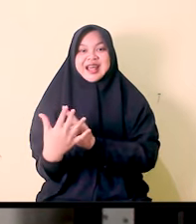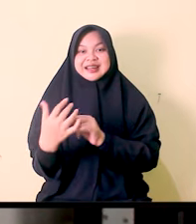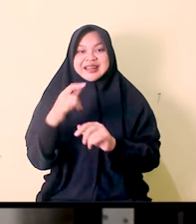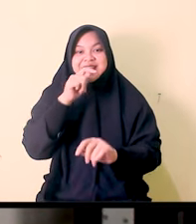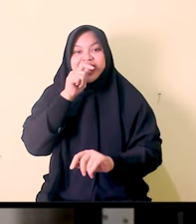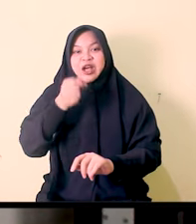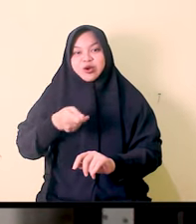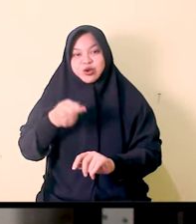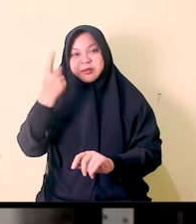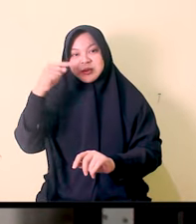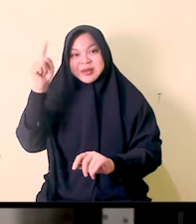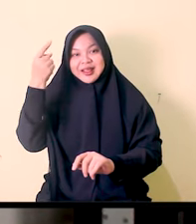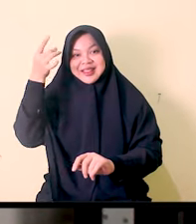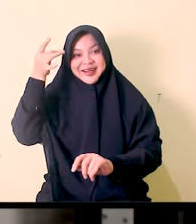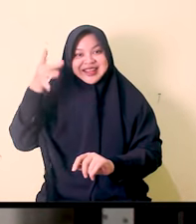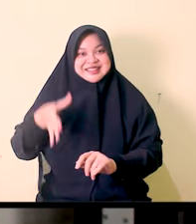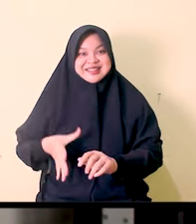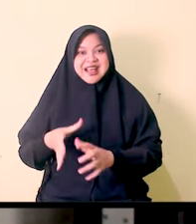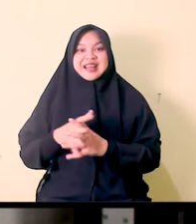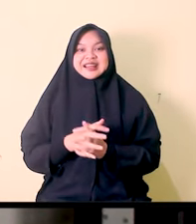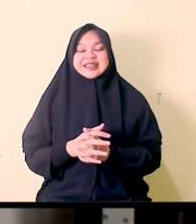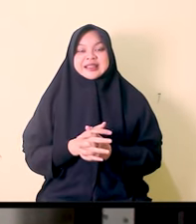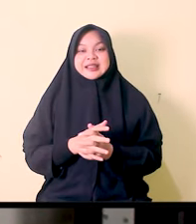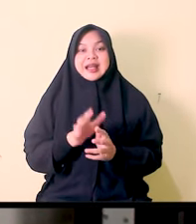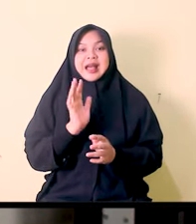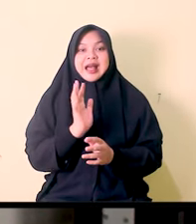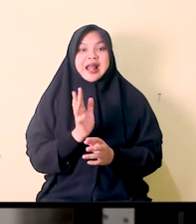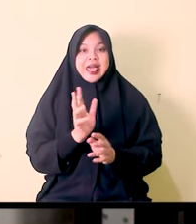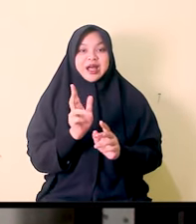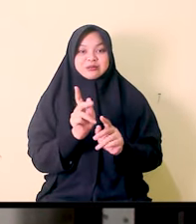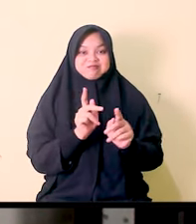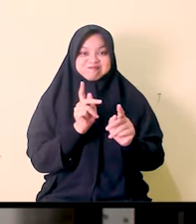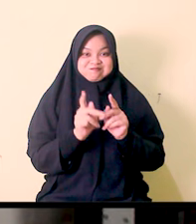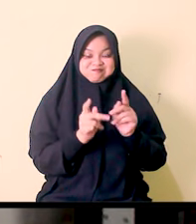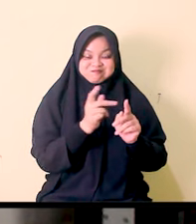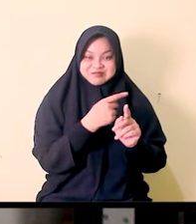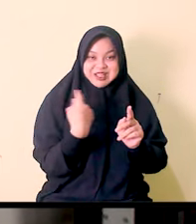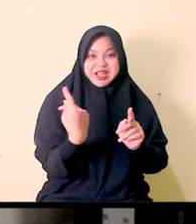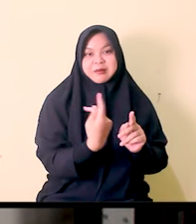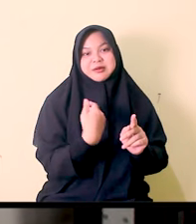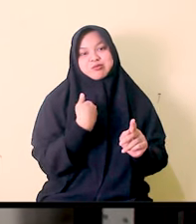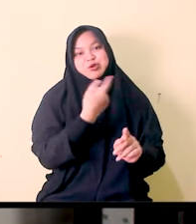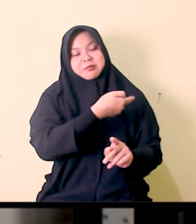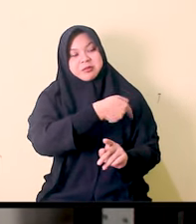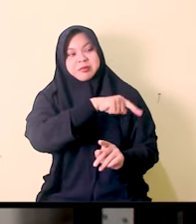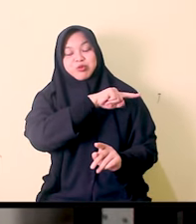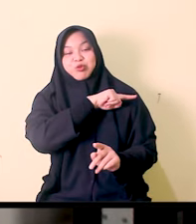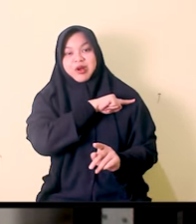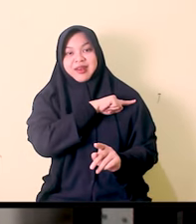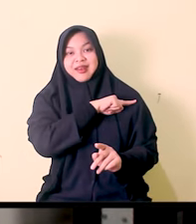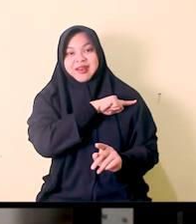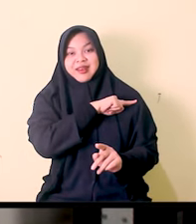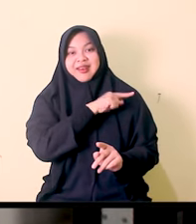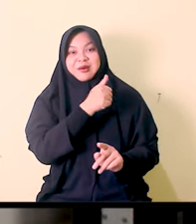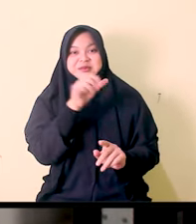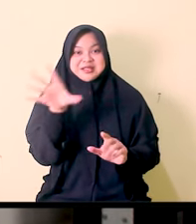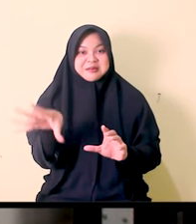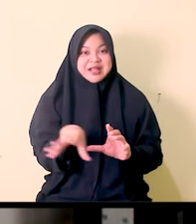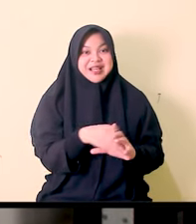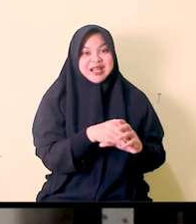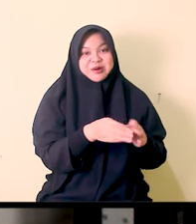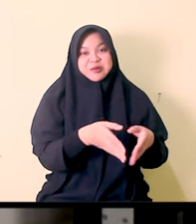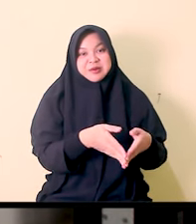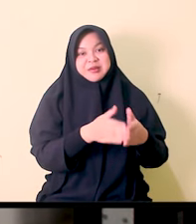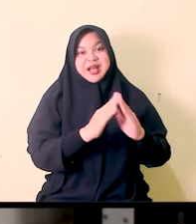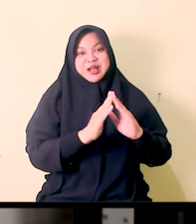pihak Pemdes bahwa kami itu memiliki kemampuan untuk ikut membangun